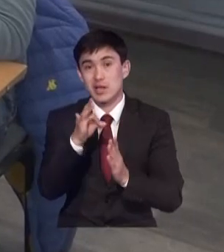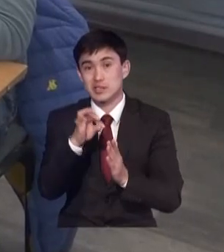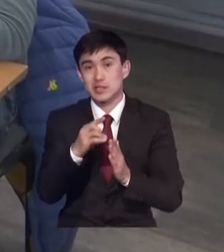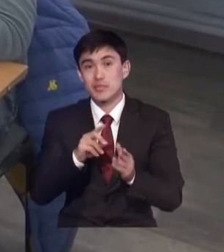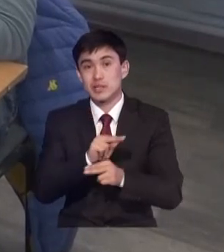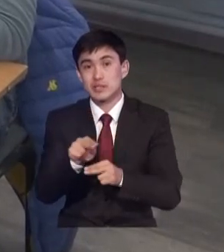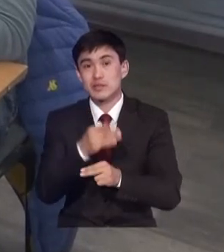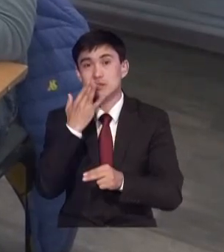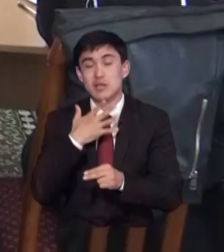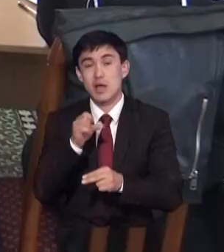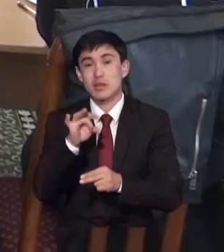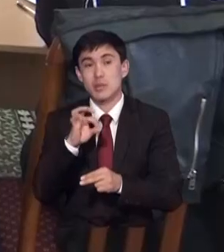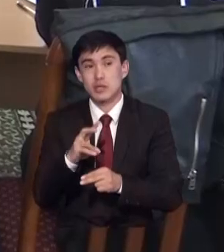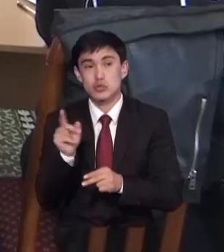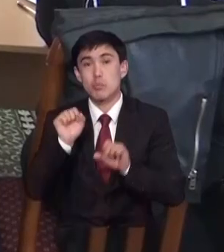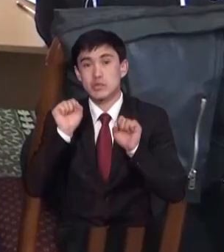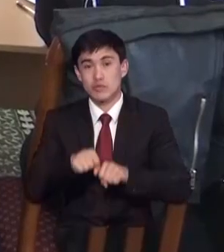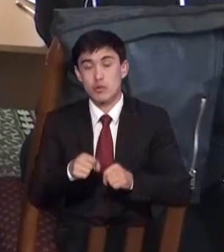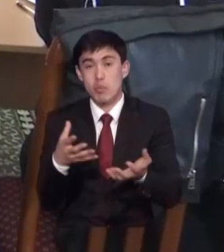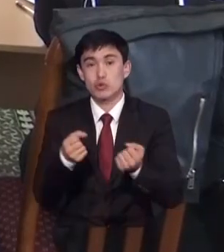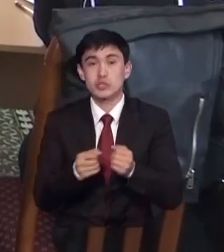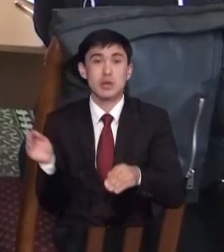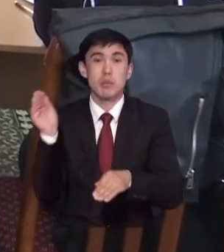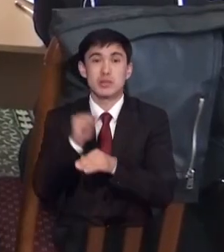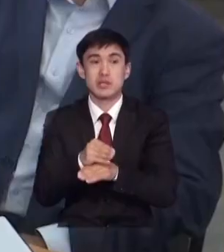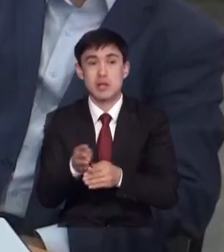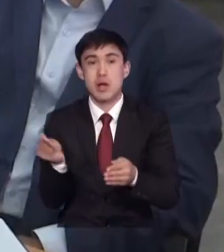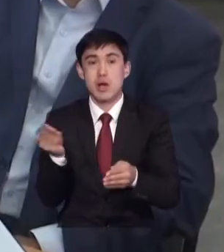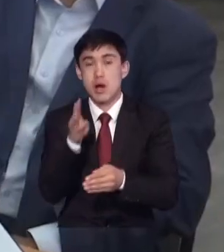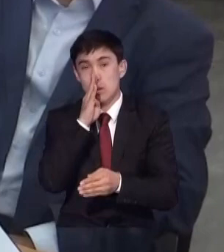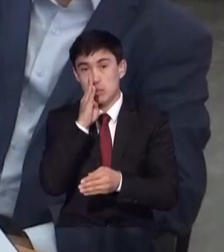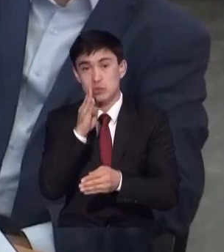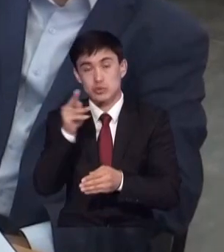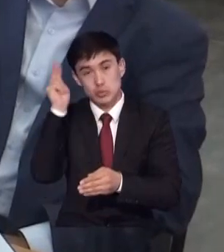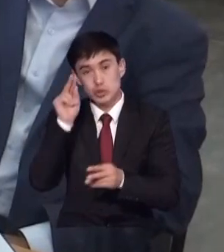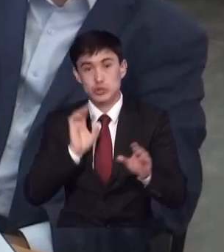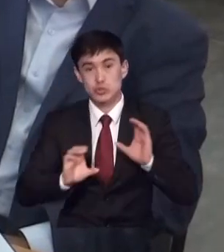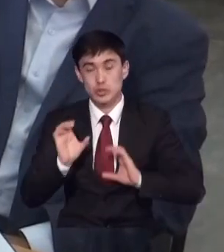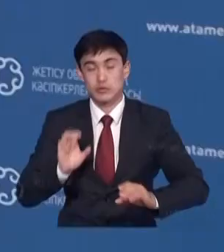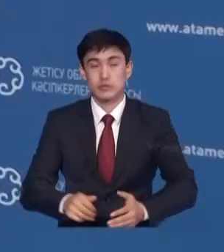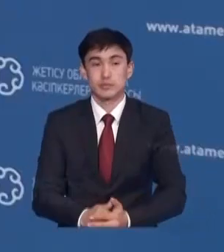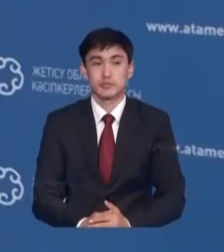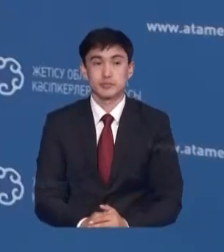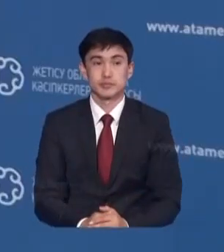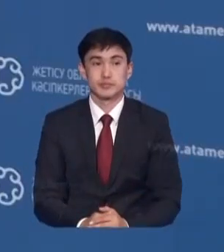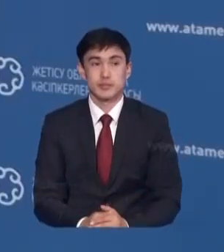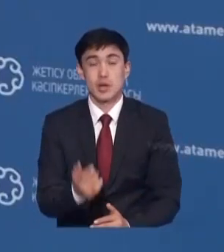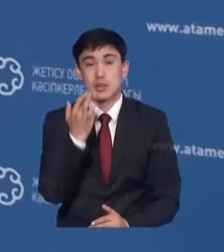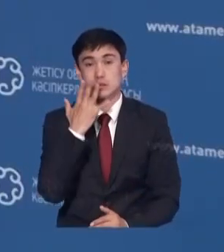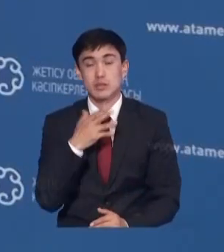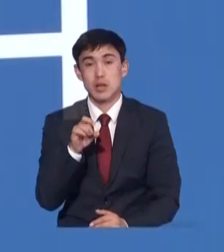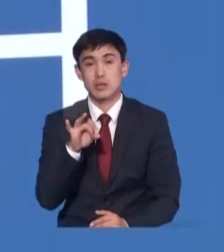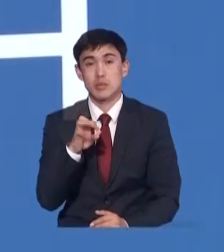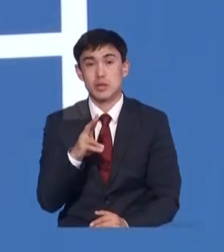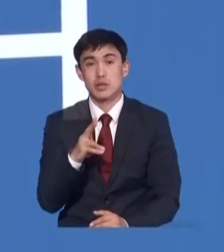при Национальной палате Атамекен, что позволит им получать дополнительную оплату за обучение студентов. Национальной палатой